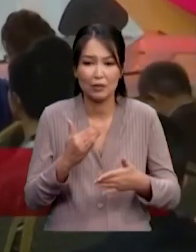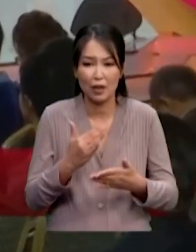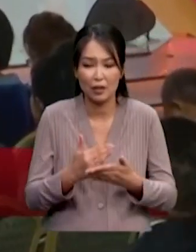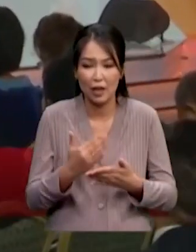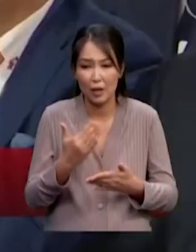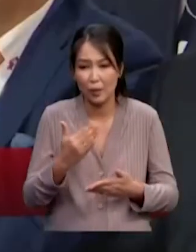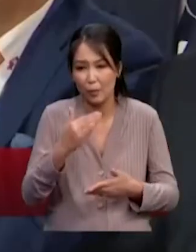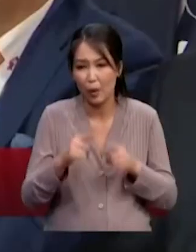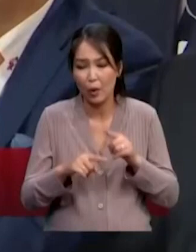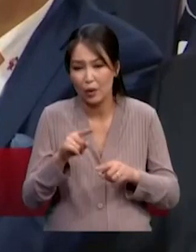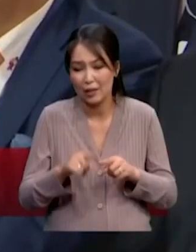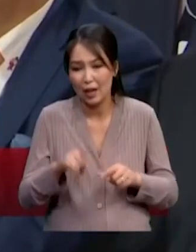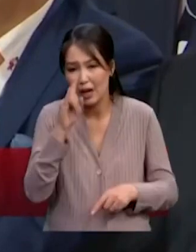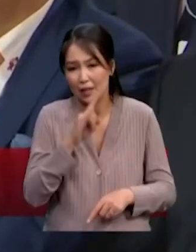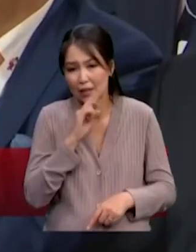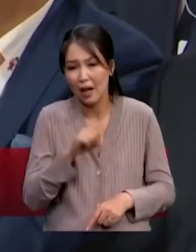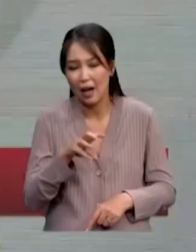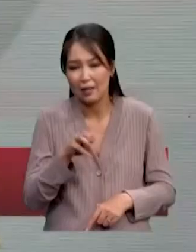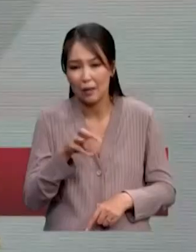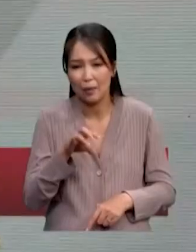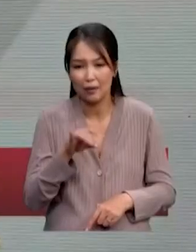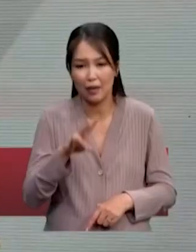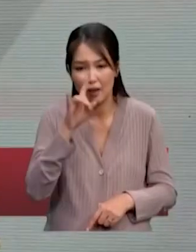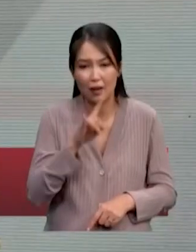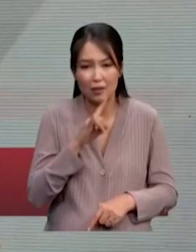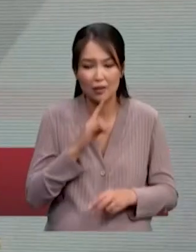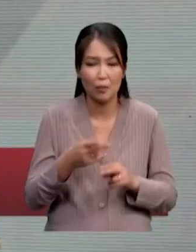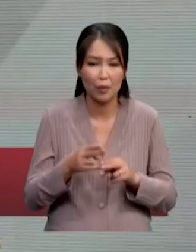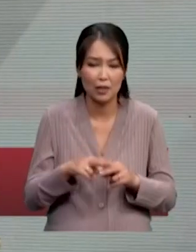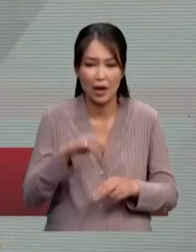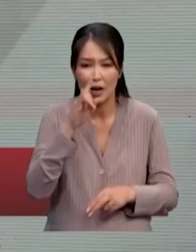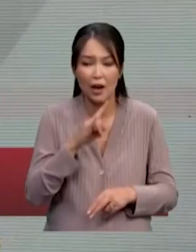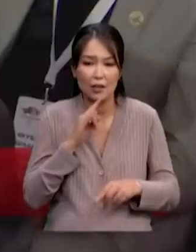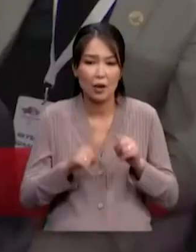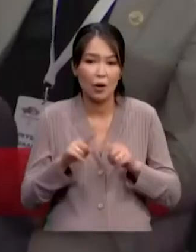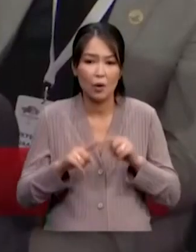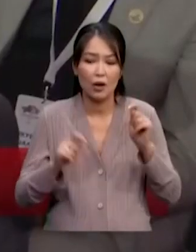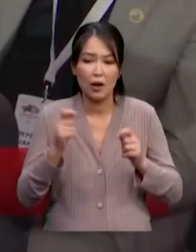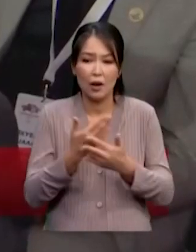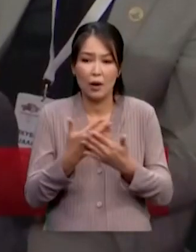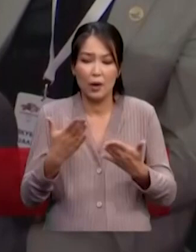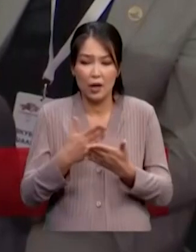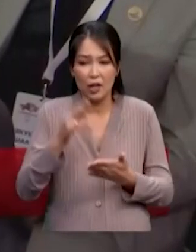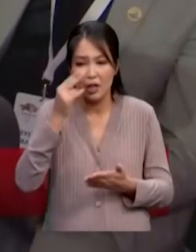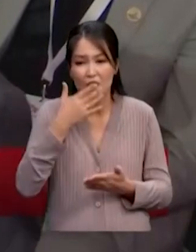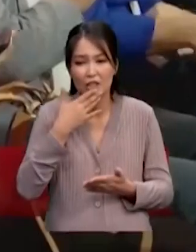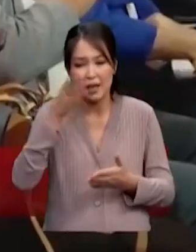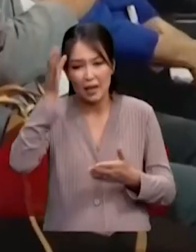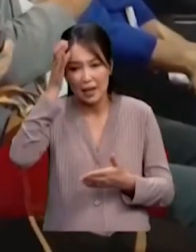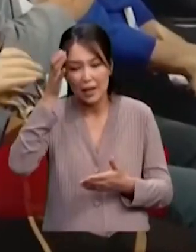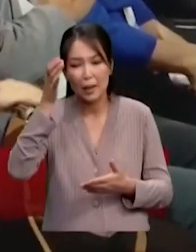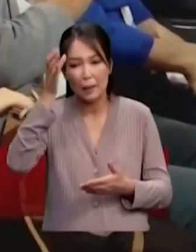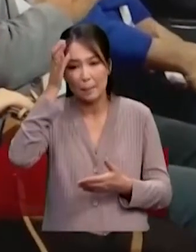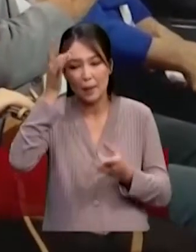да түбіміз қазақ, атамекеніміз Қазақстан деп 40 елден 200-ге жуық отандасымыз келді. Олар шетелде ғылым, білім, мәдениет,